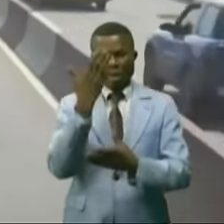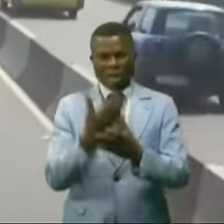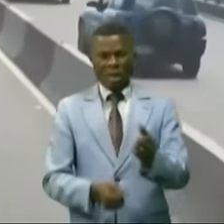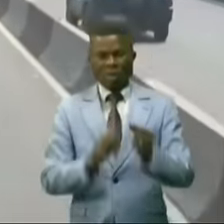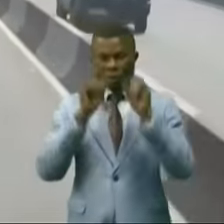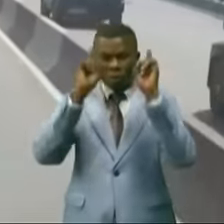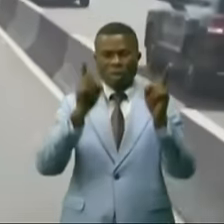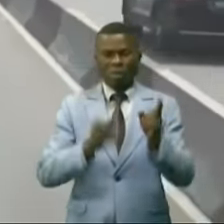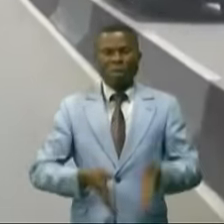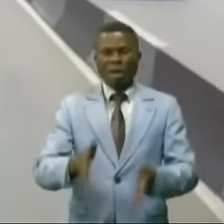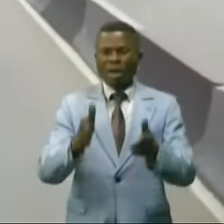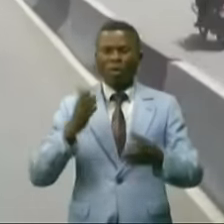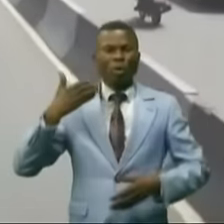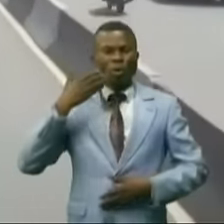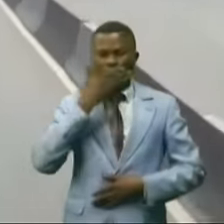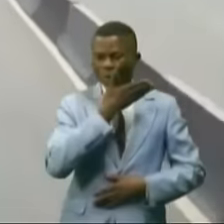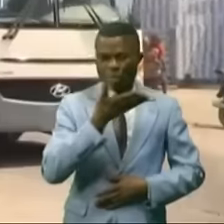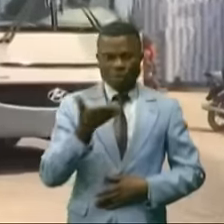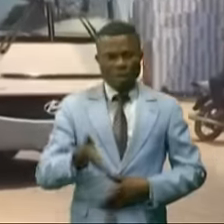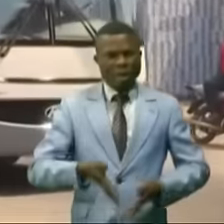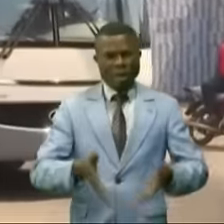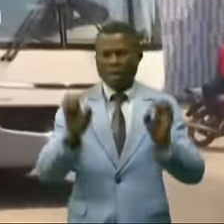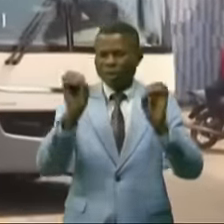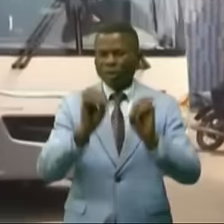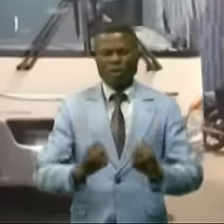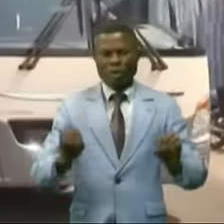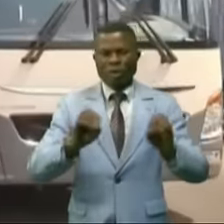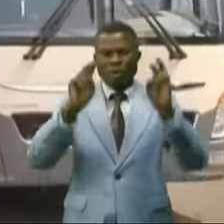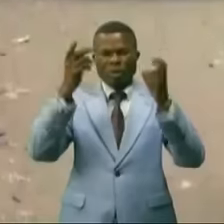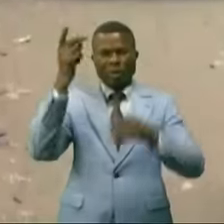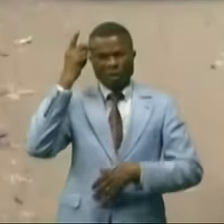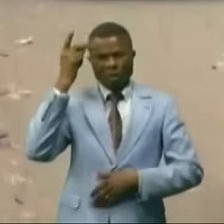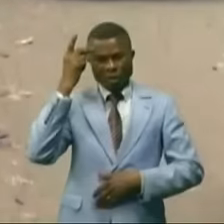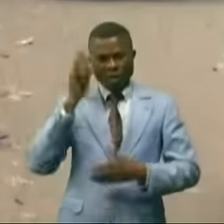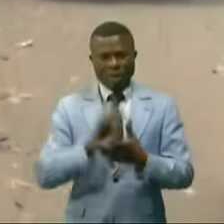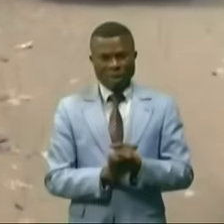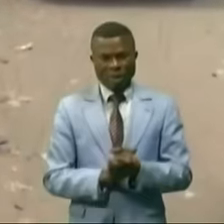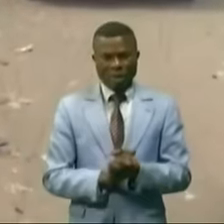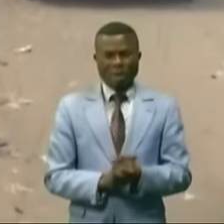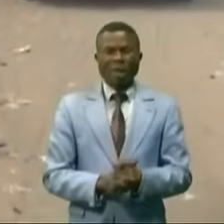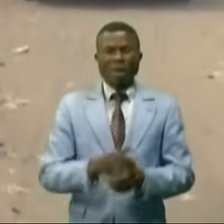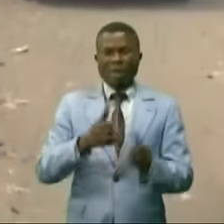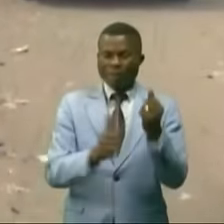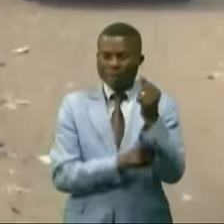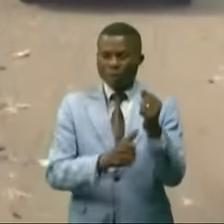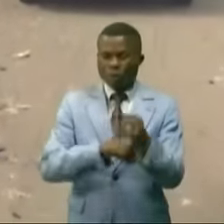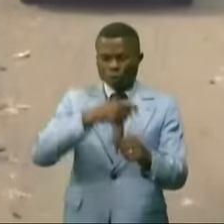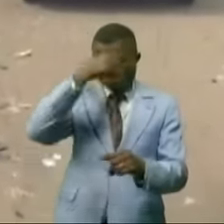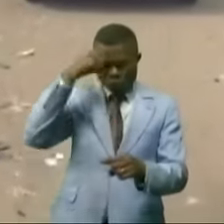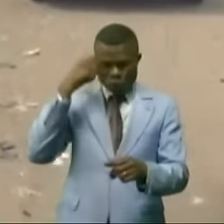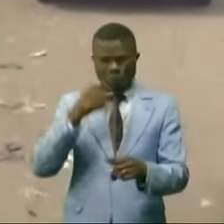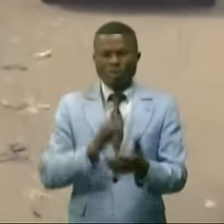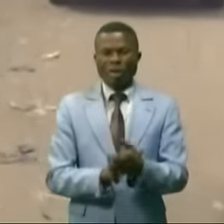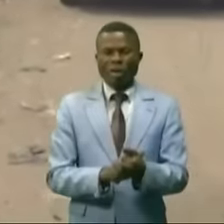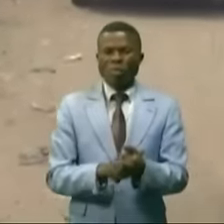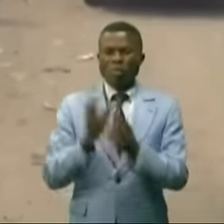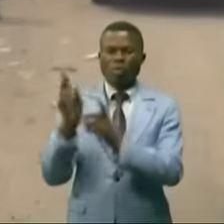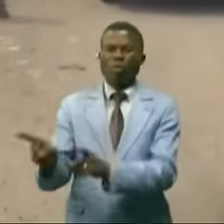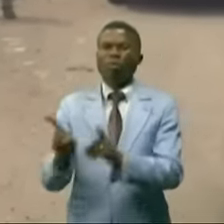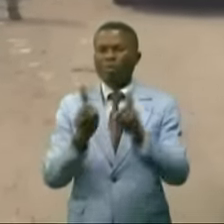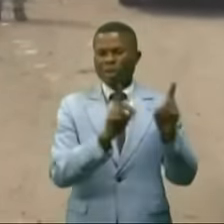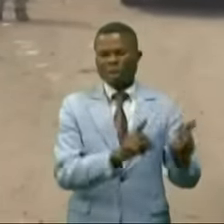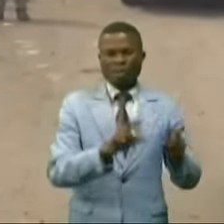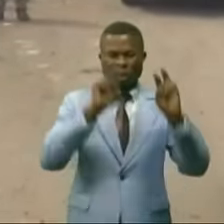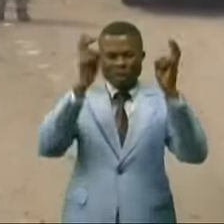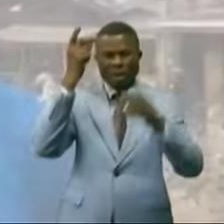de la Société publique des transports sur les artères de la ville de Kinshasa s'est fait déjà ressentir. La population peine déjà